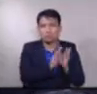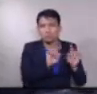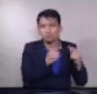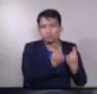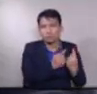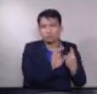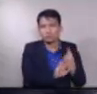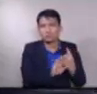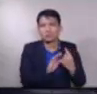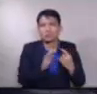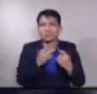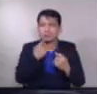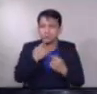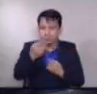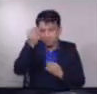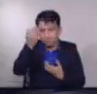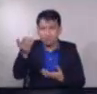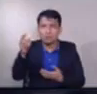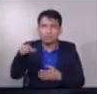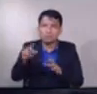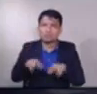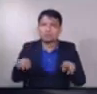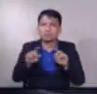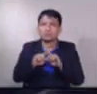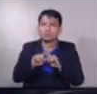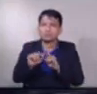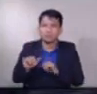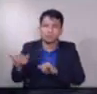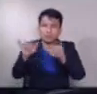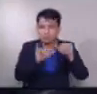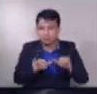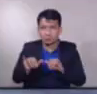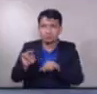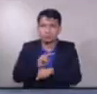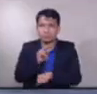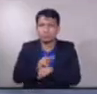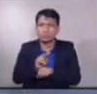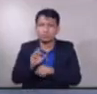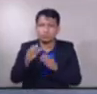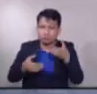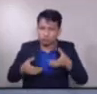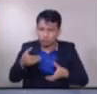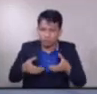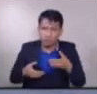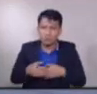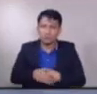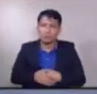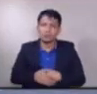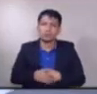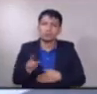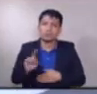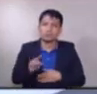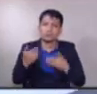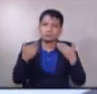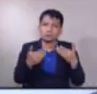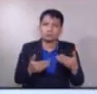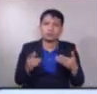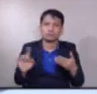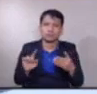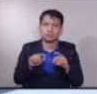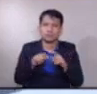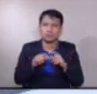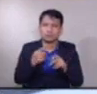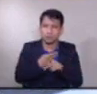Kaya I was saying is this, unified national tribal court. Kasi nangyayari kason... But what's to keep one